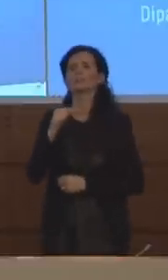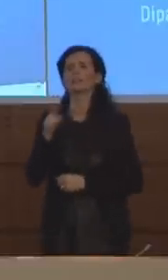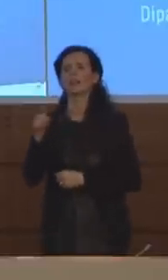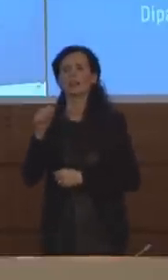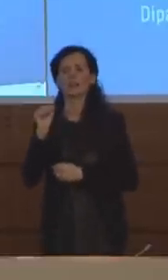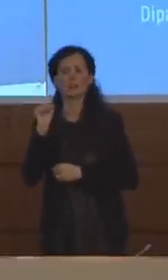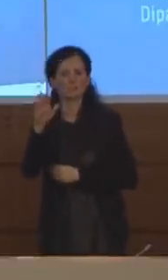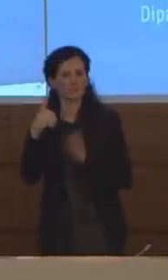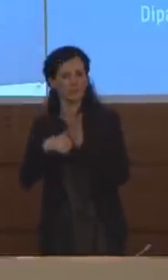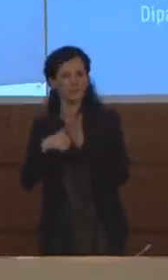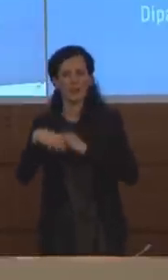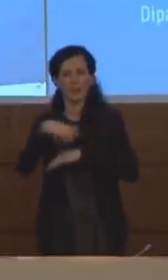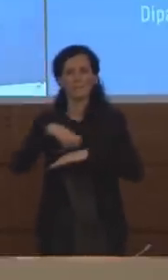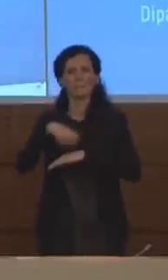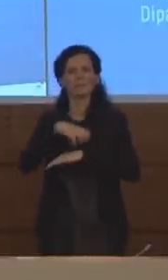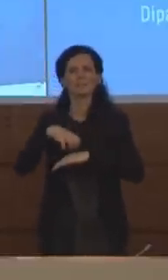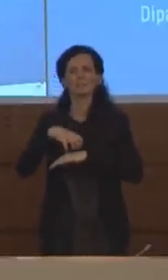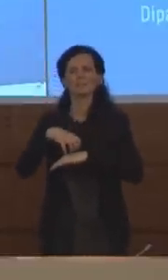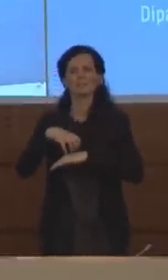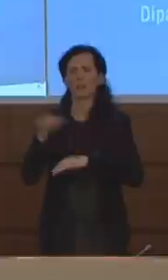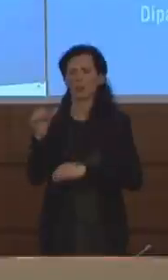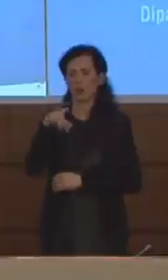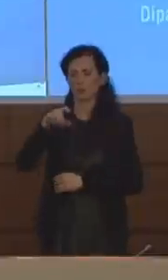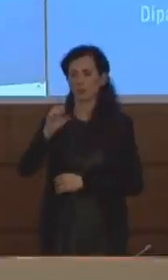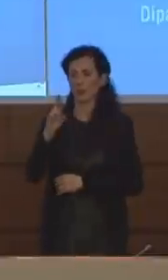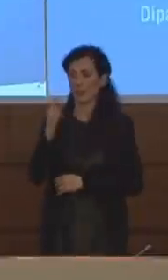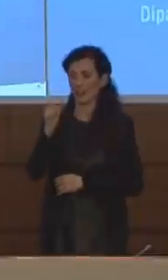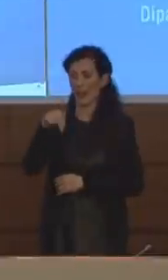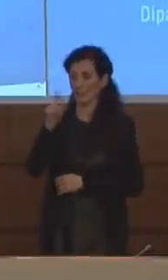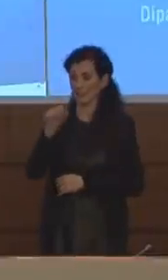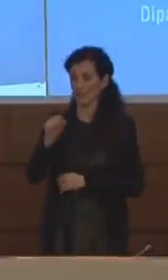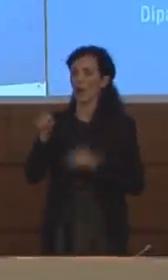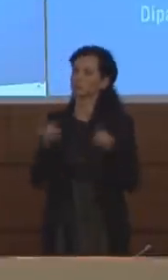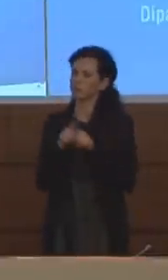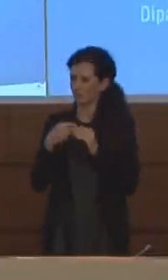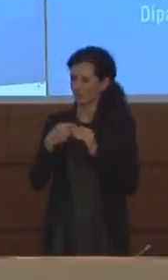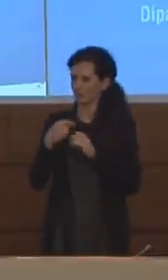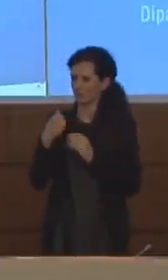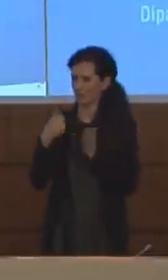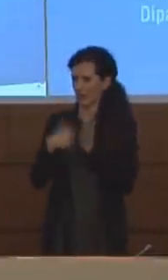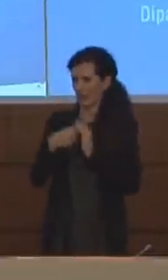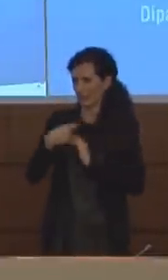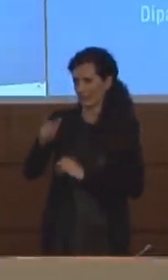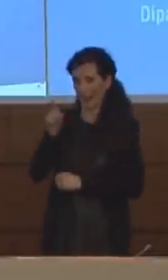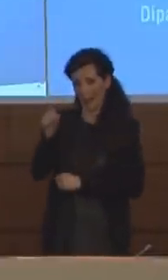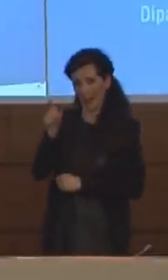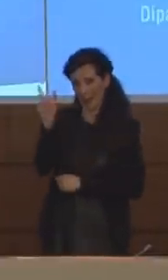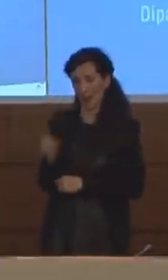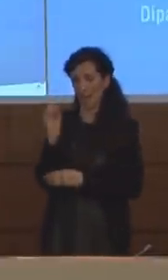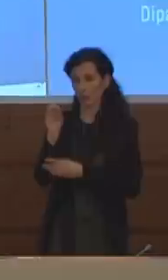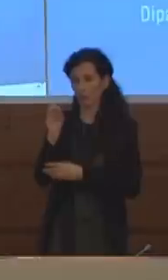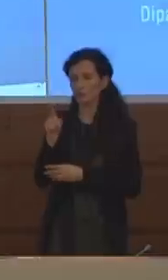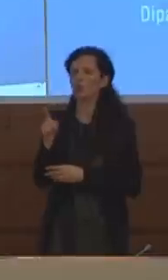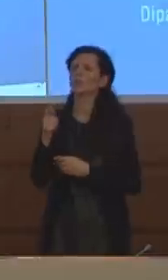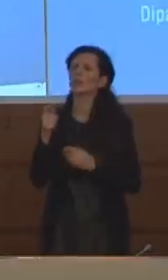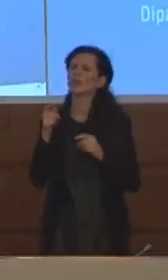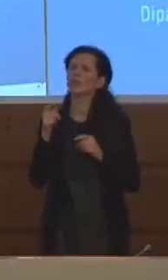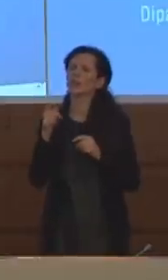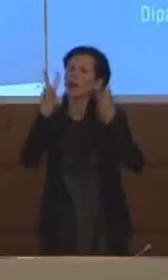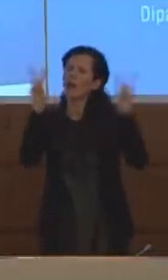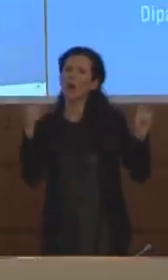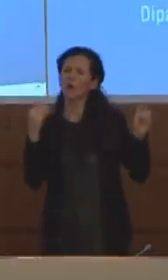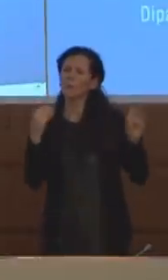chiedendo di avviare una vaccinazione di massa per quanto riguarda il vaccino anti influenzale per evitare che poi